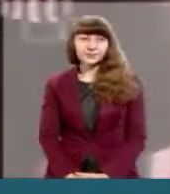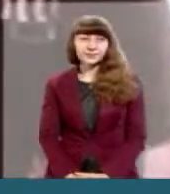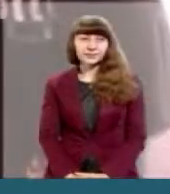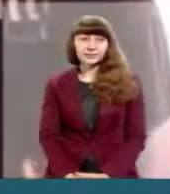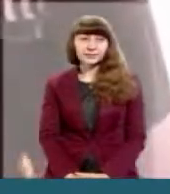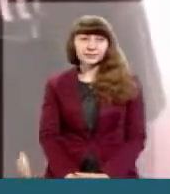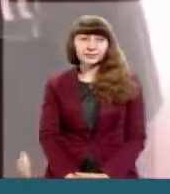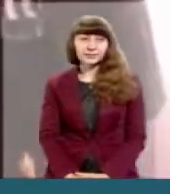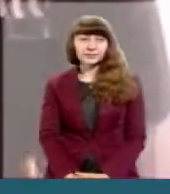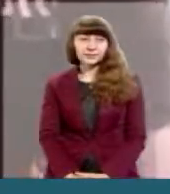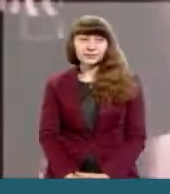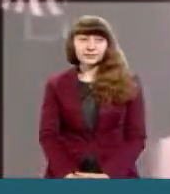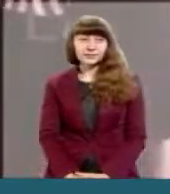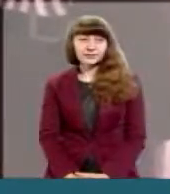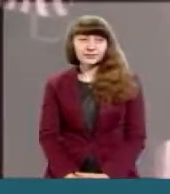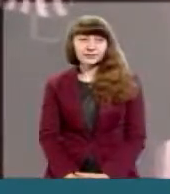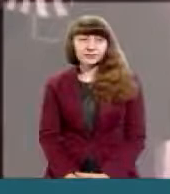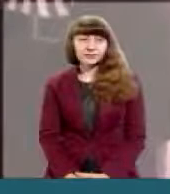өкілдері.